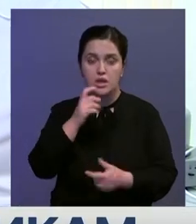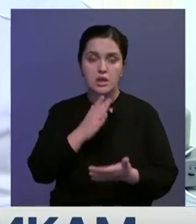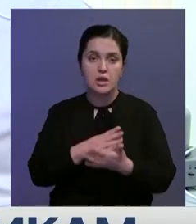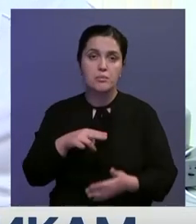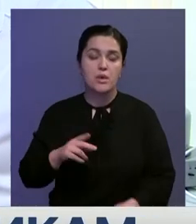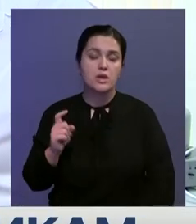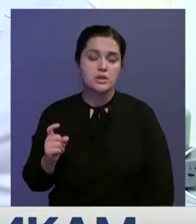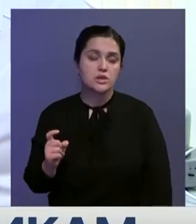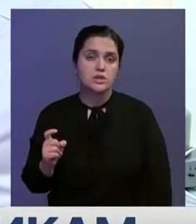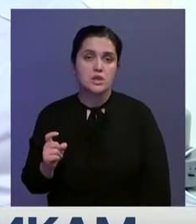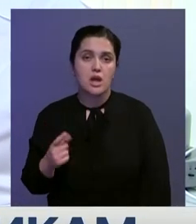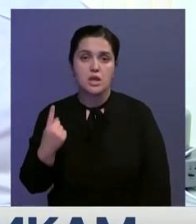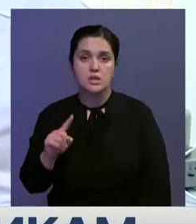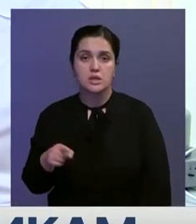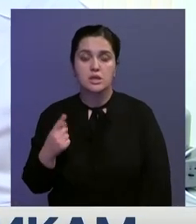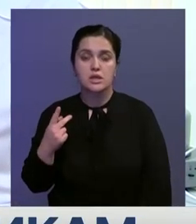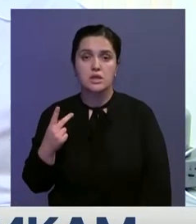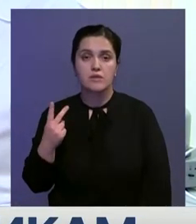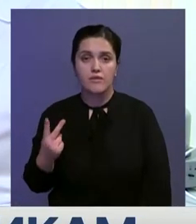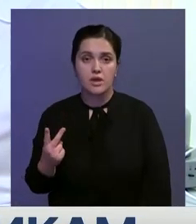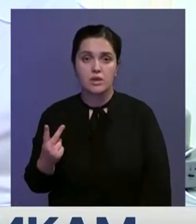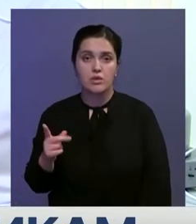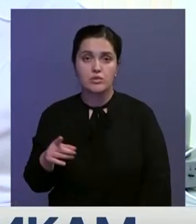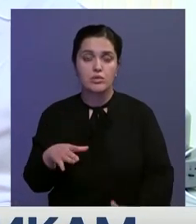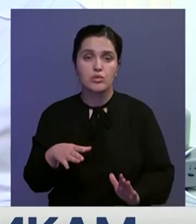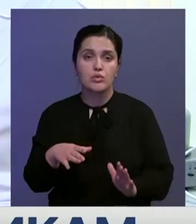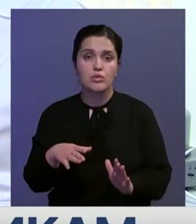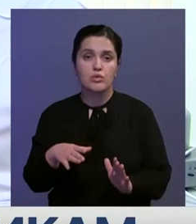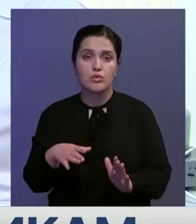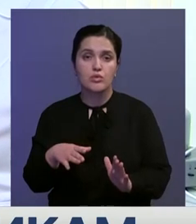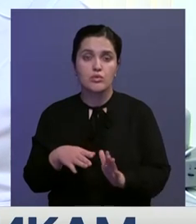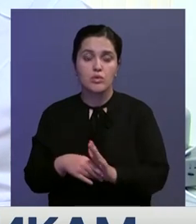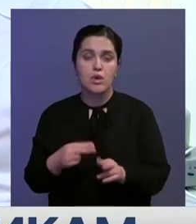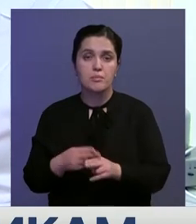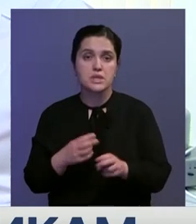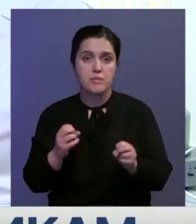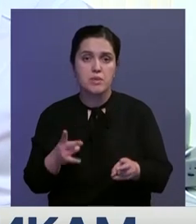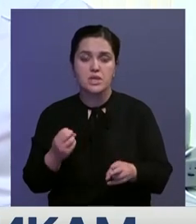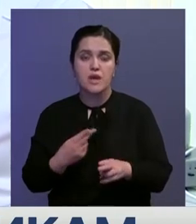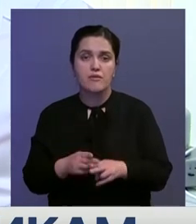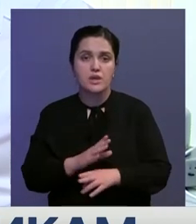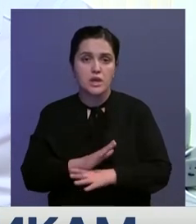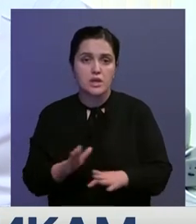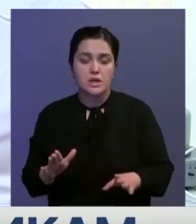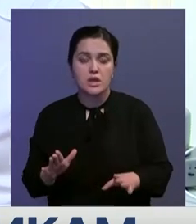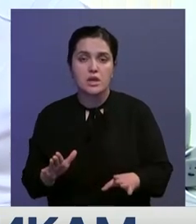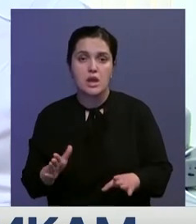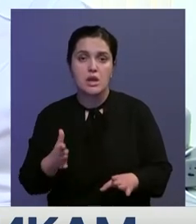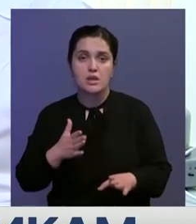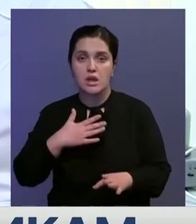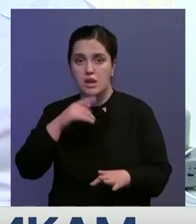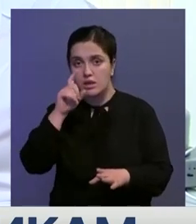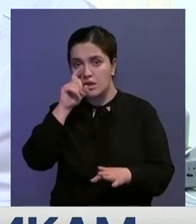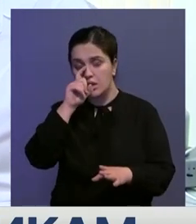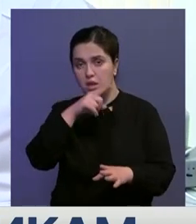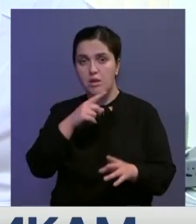pH 1,2. Но, то есть он считается нам наиболее безопасным, чем да, тот? Да, потому что и наши кислоты